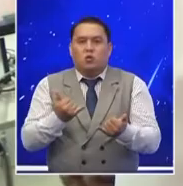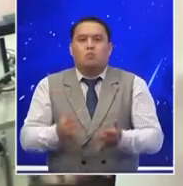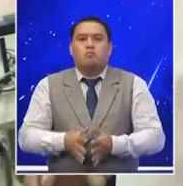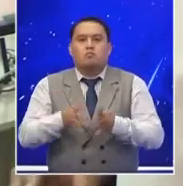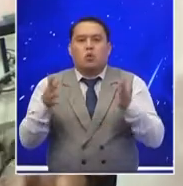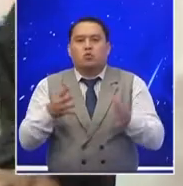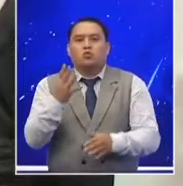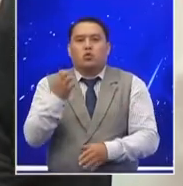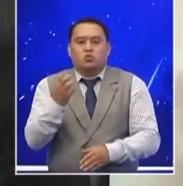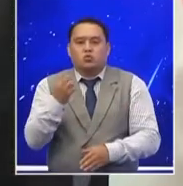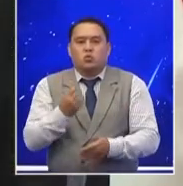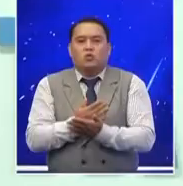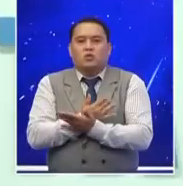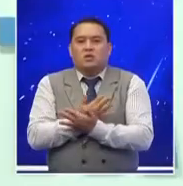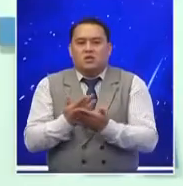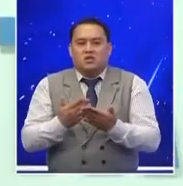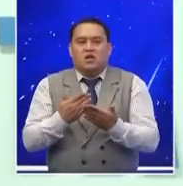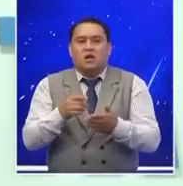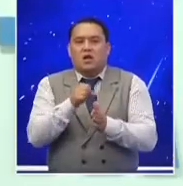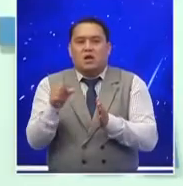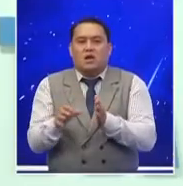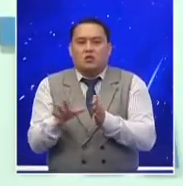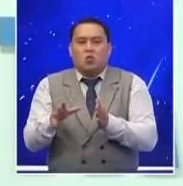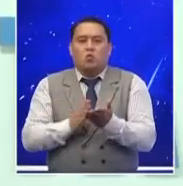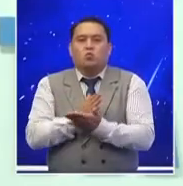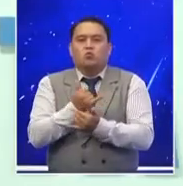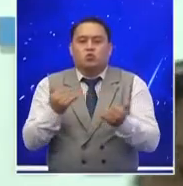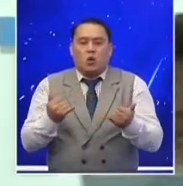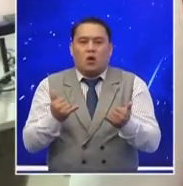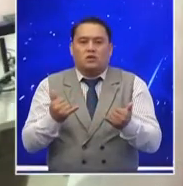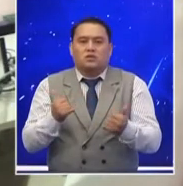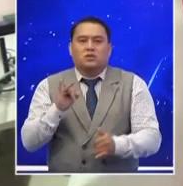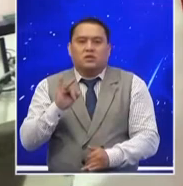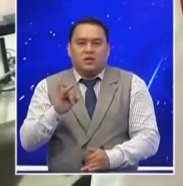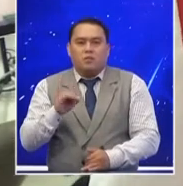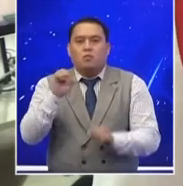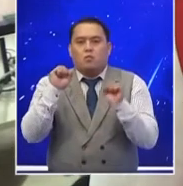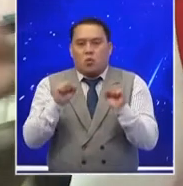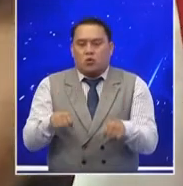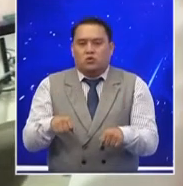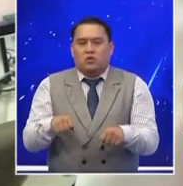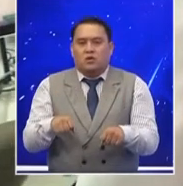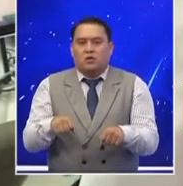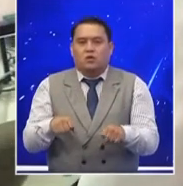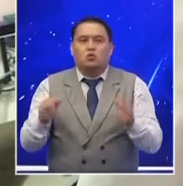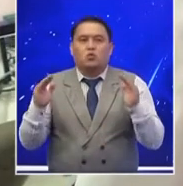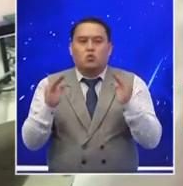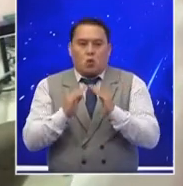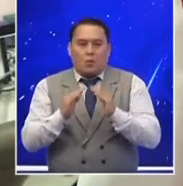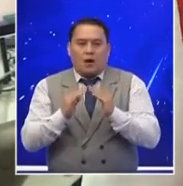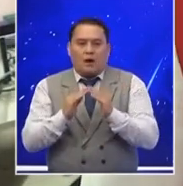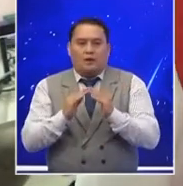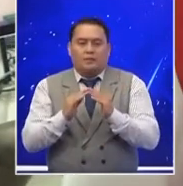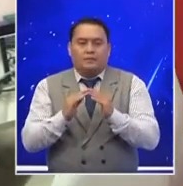более 400 видов электронных государственных услуг, а также можно, не выходя из дома,